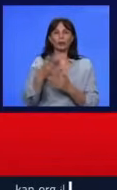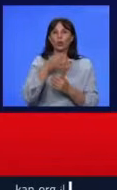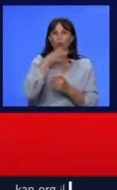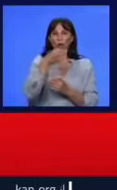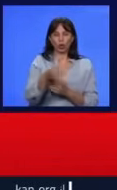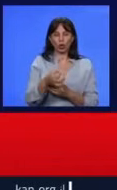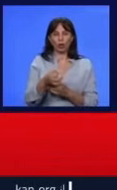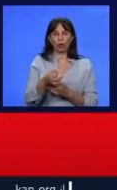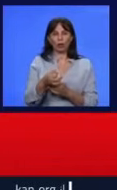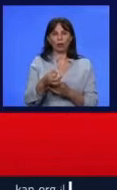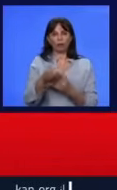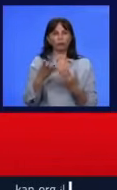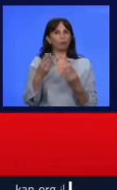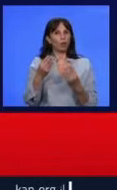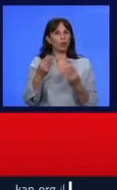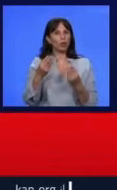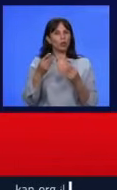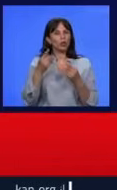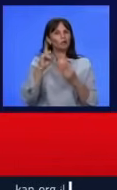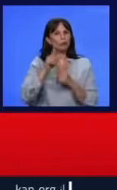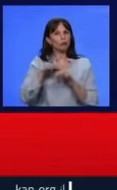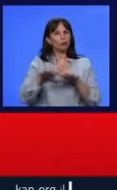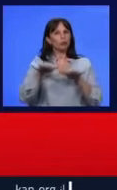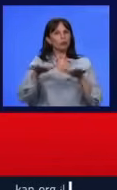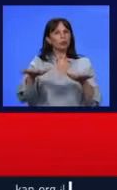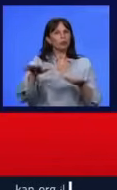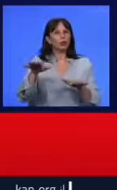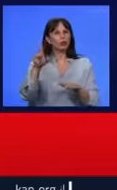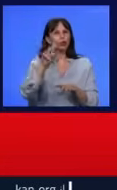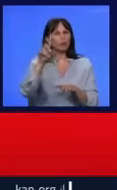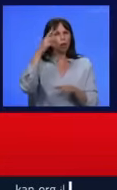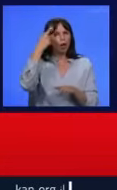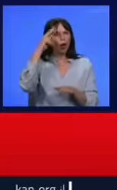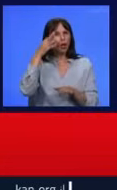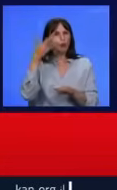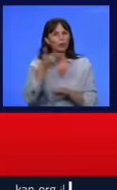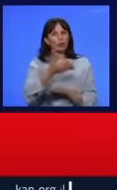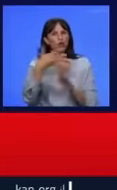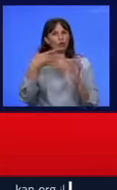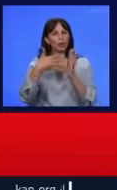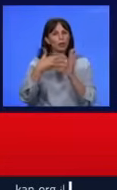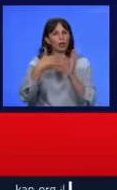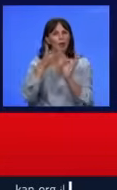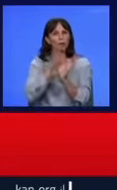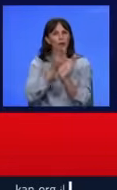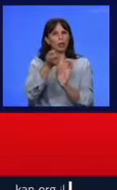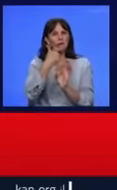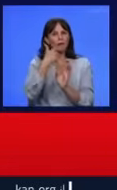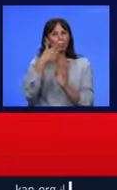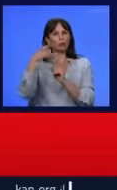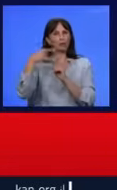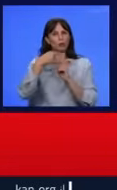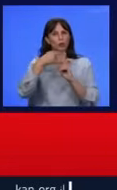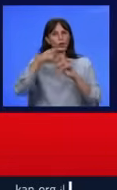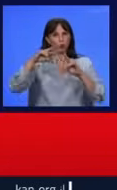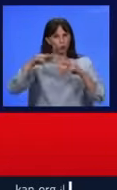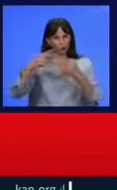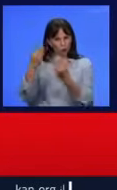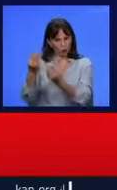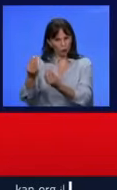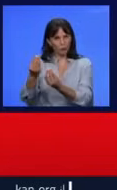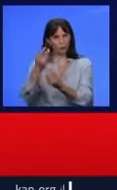מיני רבות שצריכה להדהד פה, מי העלה בכלל את הרעיון הזה? ואנחנו יודעים ששוב ושוב, איילה, שנייה ברשותך,